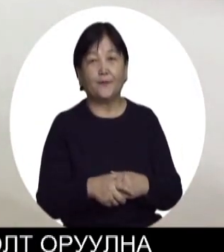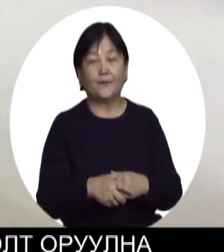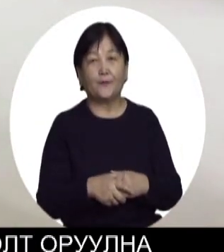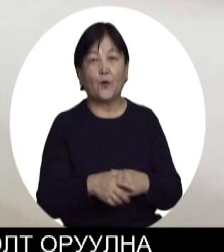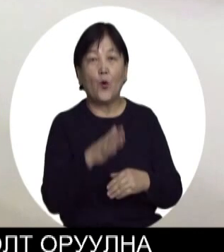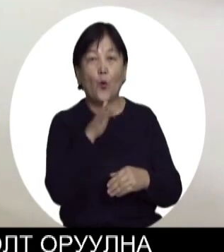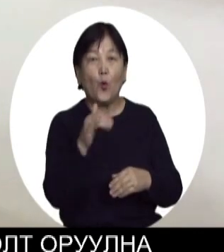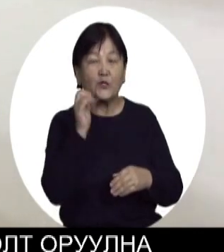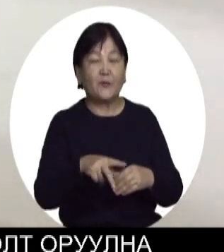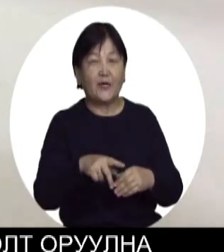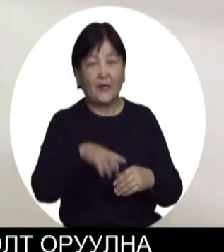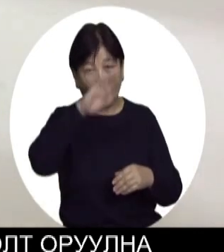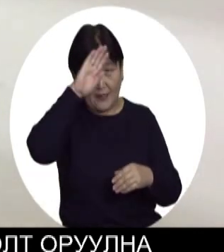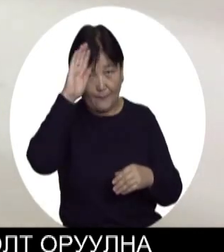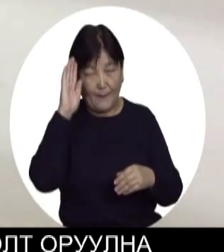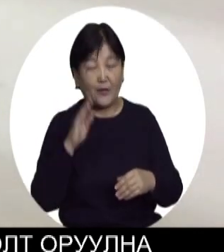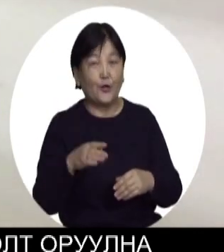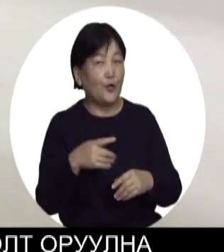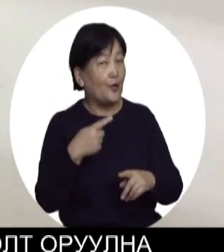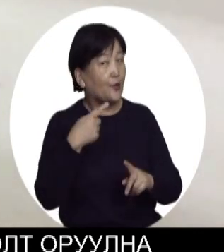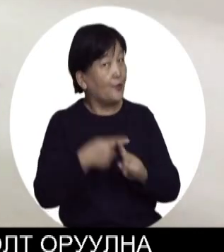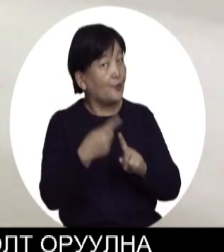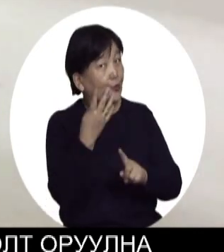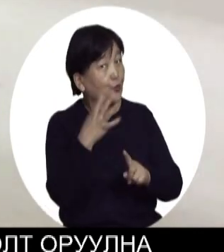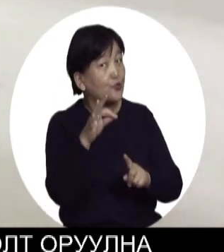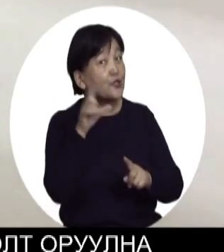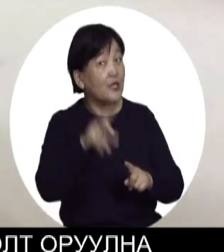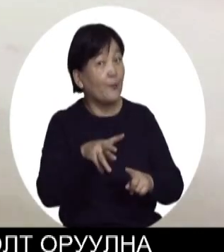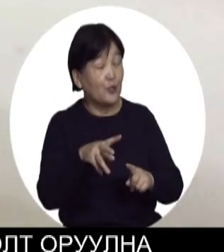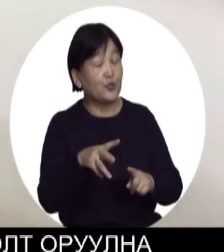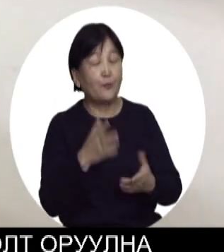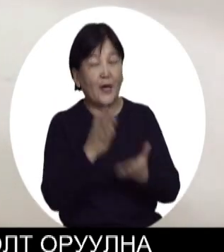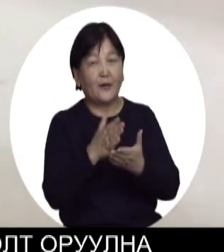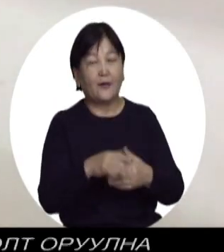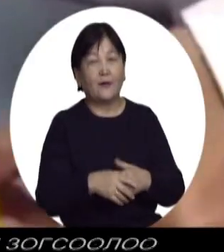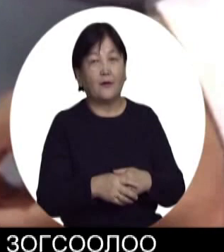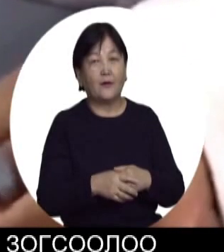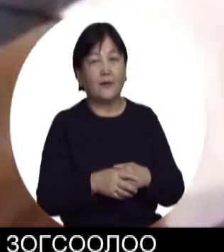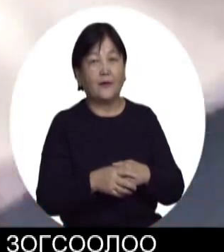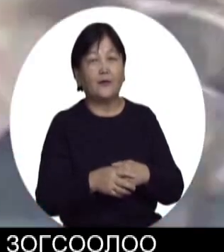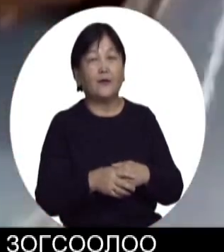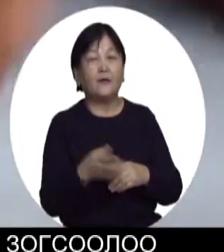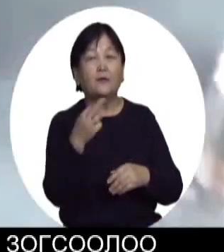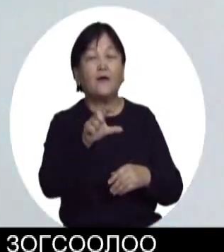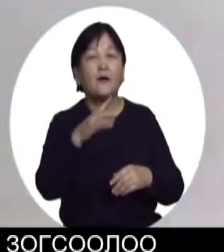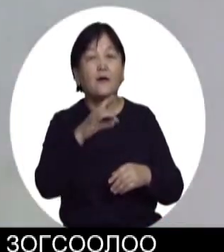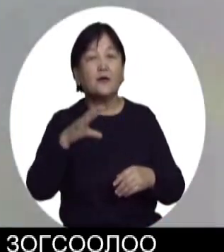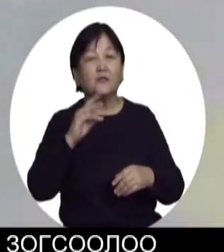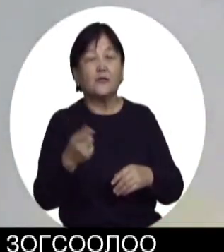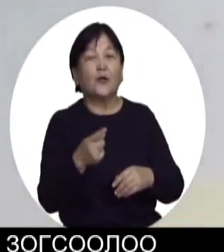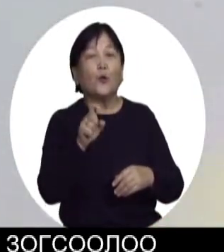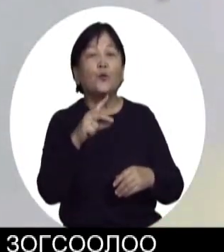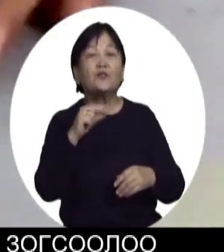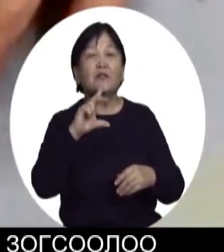За уусмлын маань температур 40 орчим градус Цельсиус болоод за одоо дээрэс нь хүчлэг